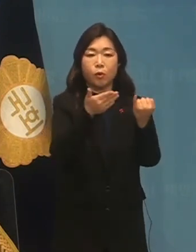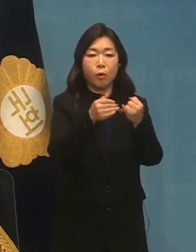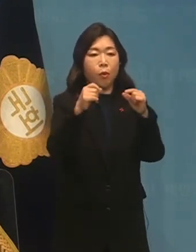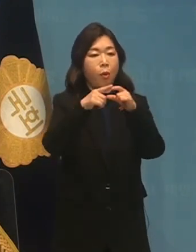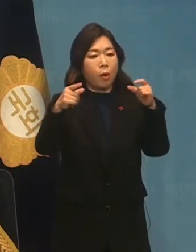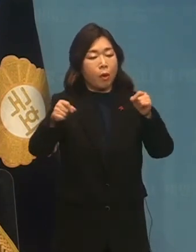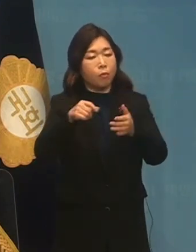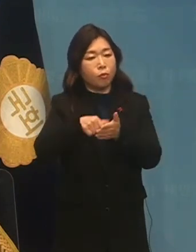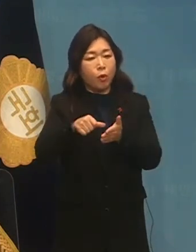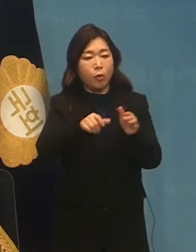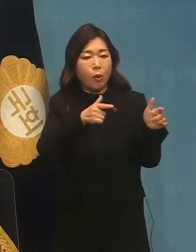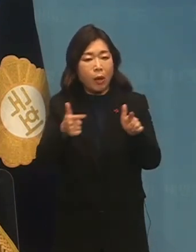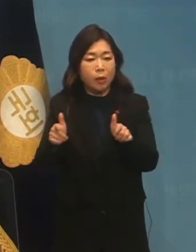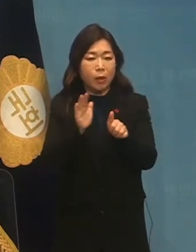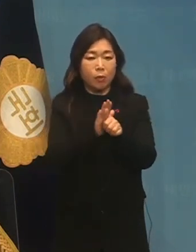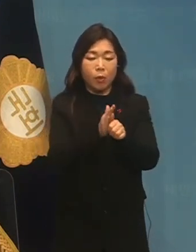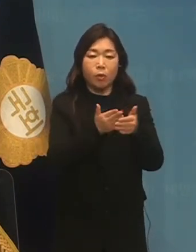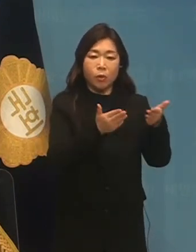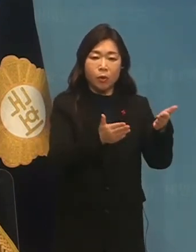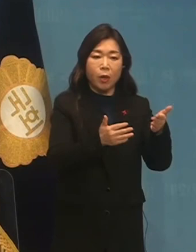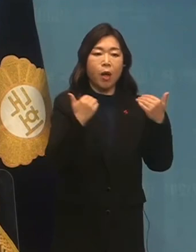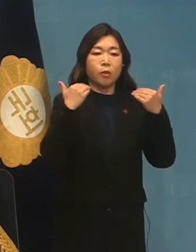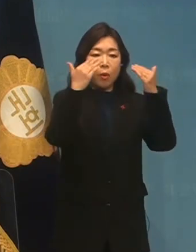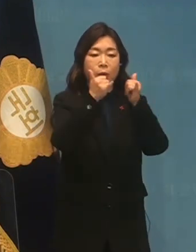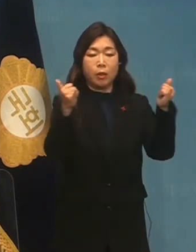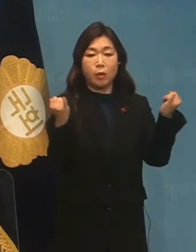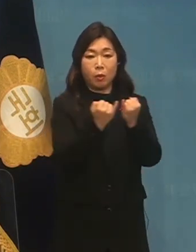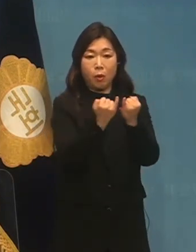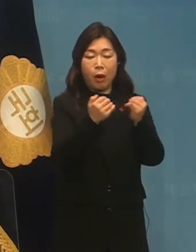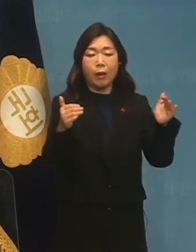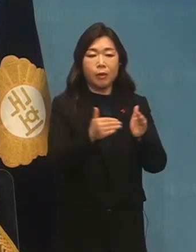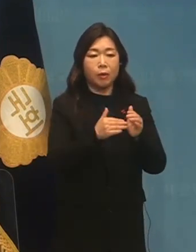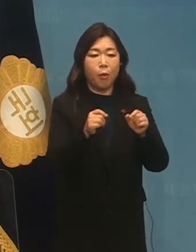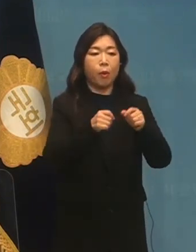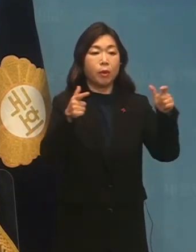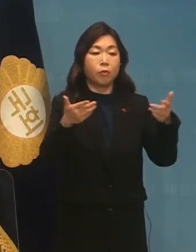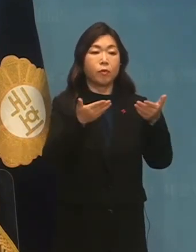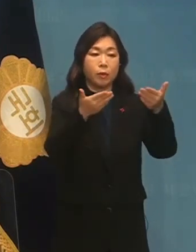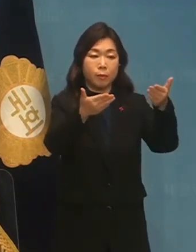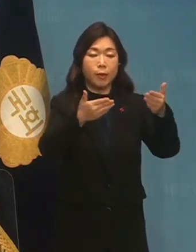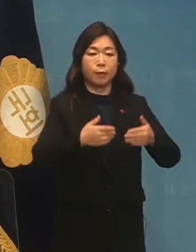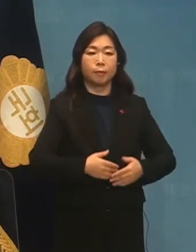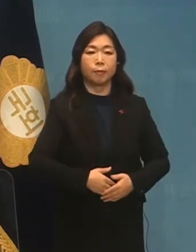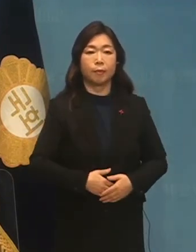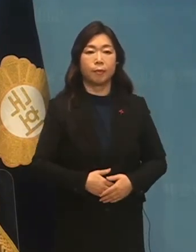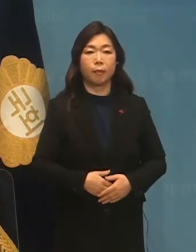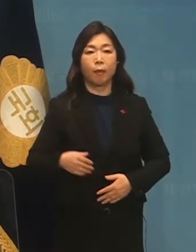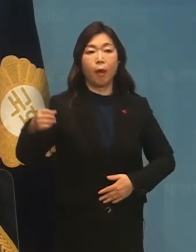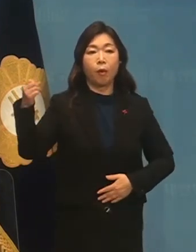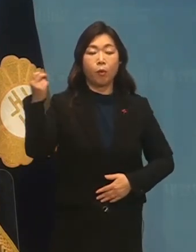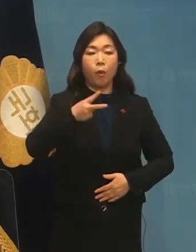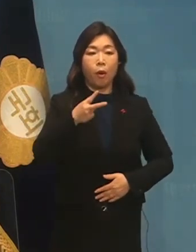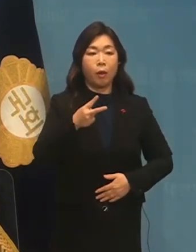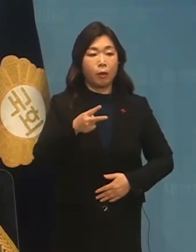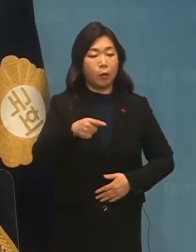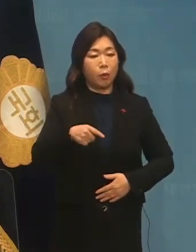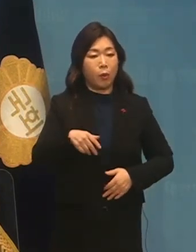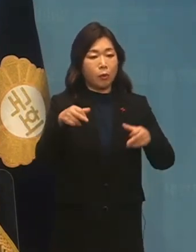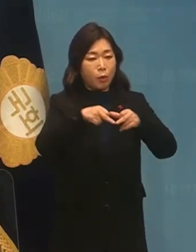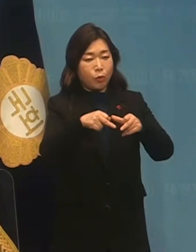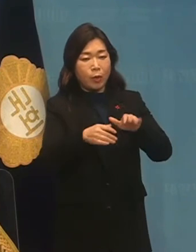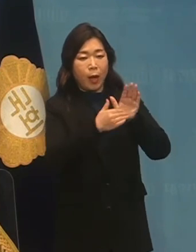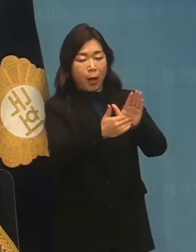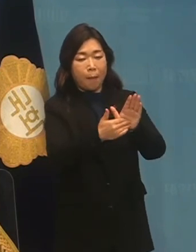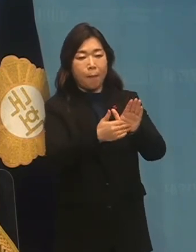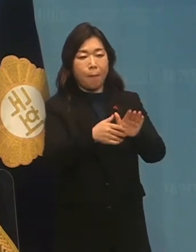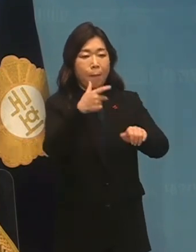월경 용품 바우처 지급을 성인 여성에게도 확대하겠습니다. 또한 자궁경부암